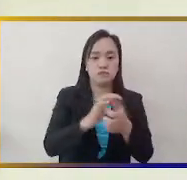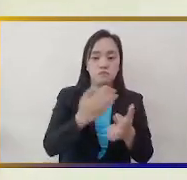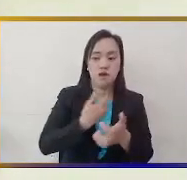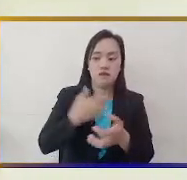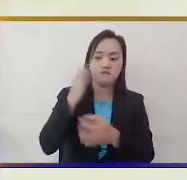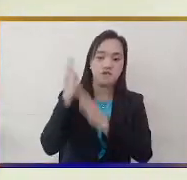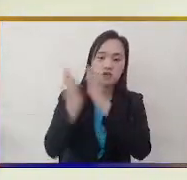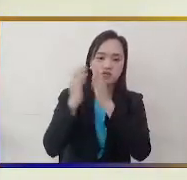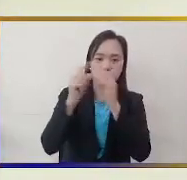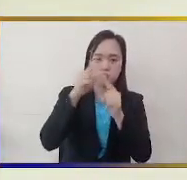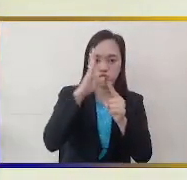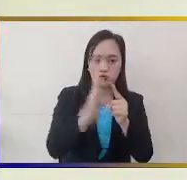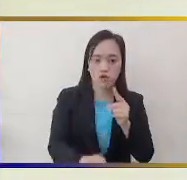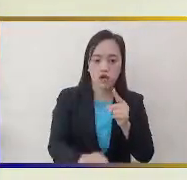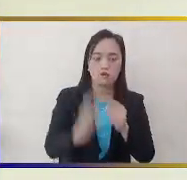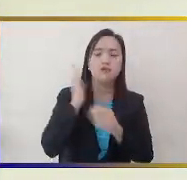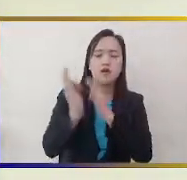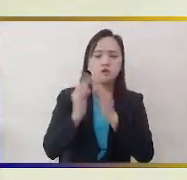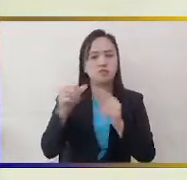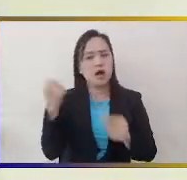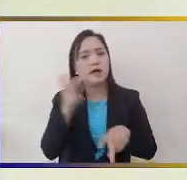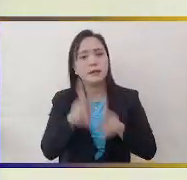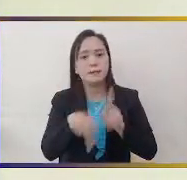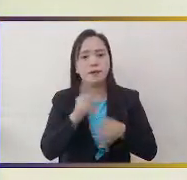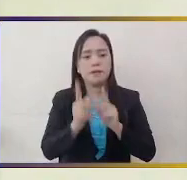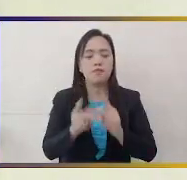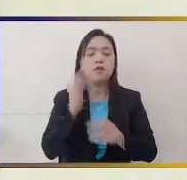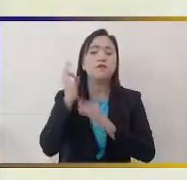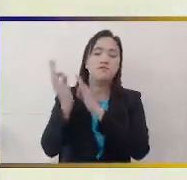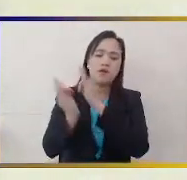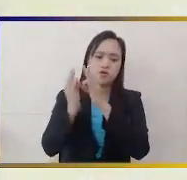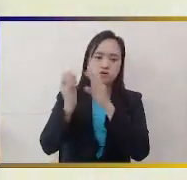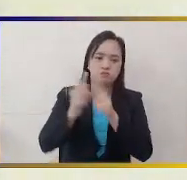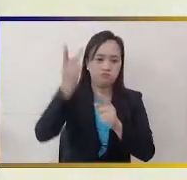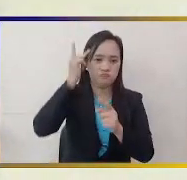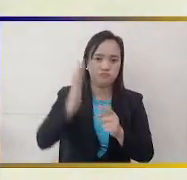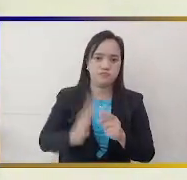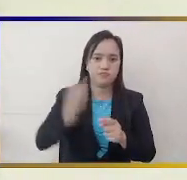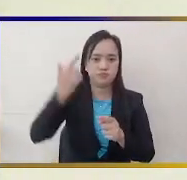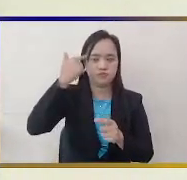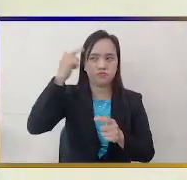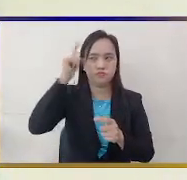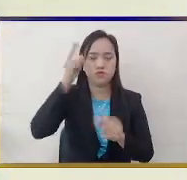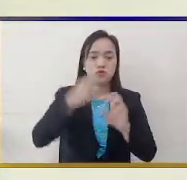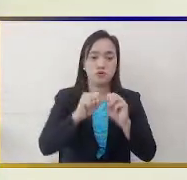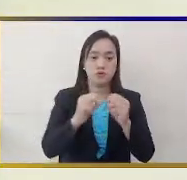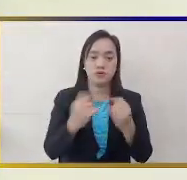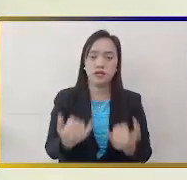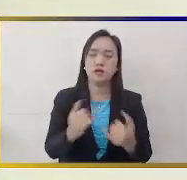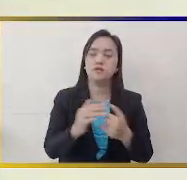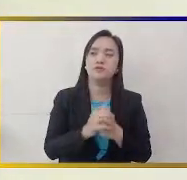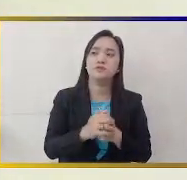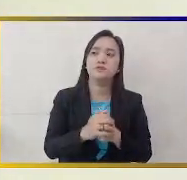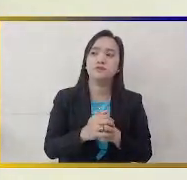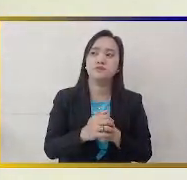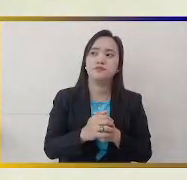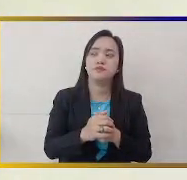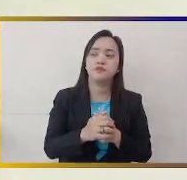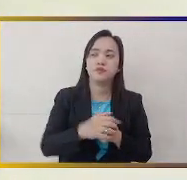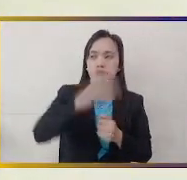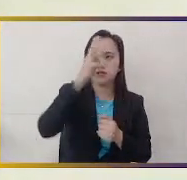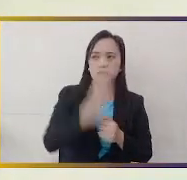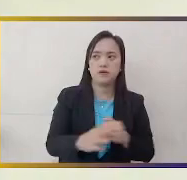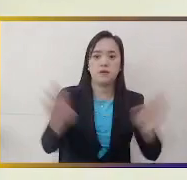kaya sabi ko sa panginoon bigyan mo ng wisdom Bigyan mo kami ng wisdom Alam niyo mga kapatid ikin lose namin